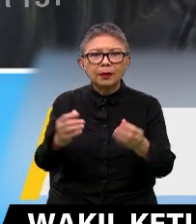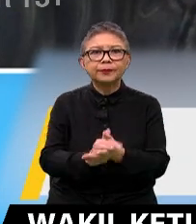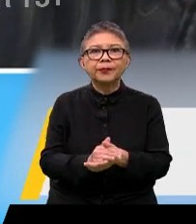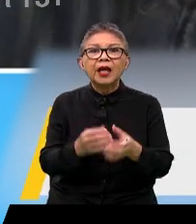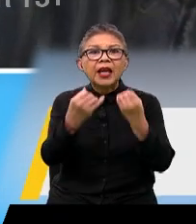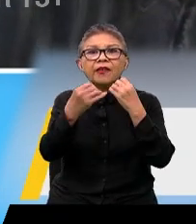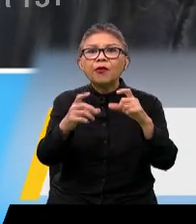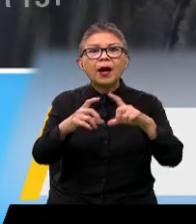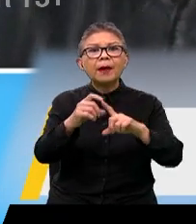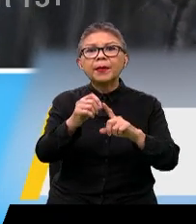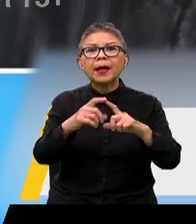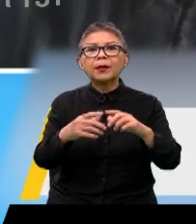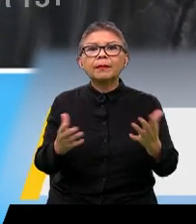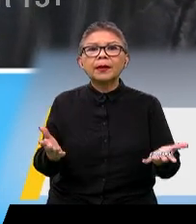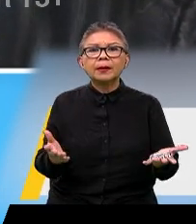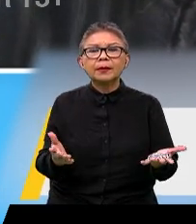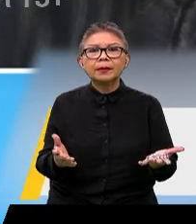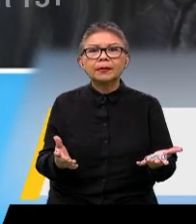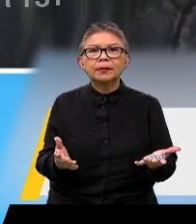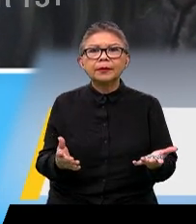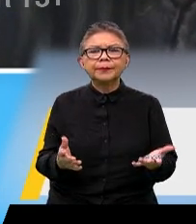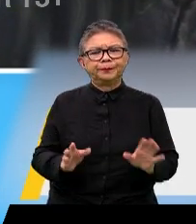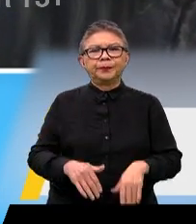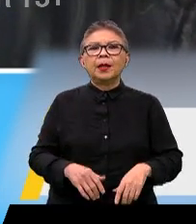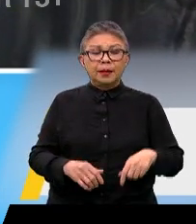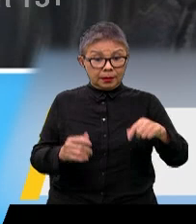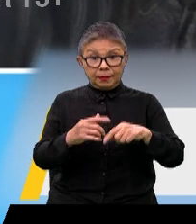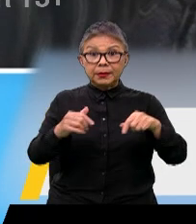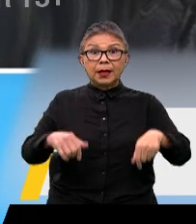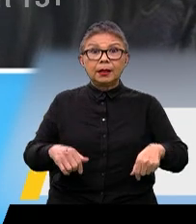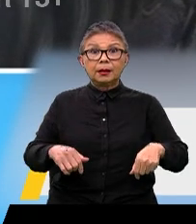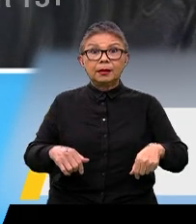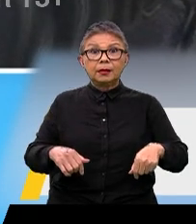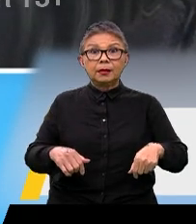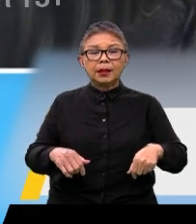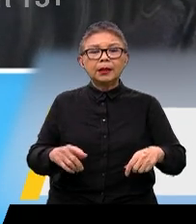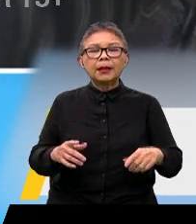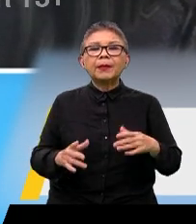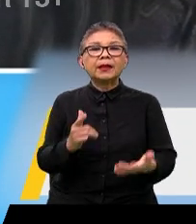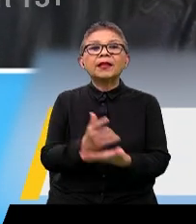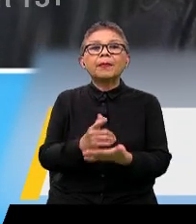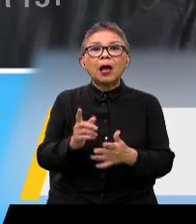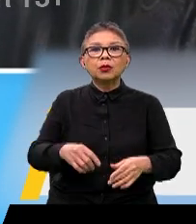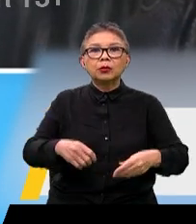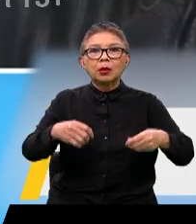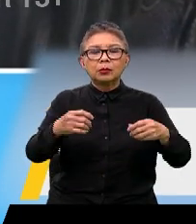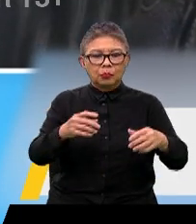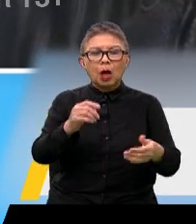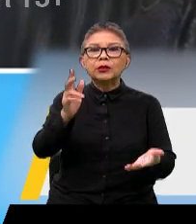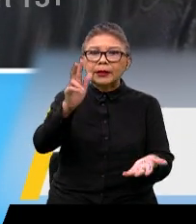itu? Sampai sekarang tapi karena ini harus dikonfirmasi ya, Mbak ya. Menurut